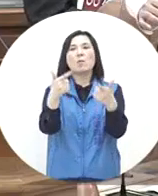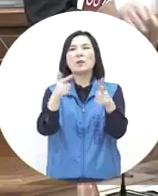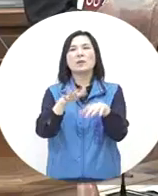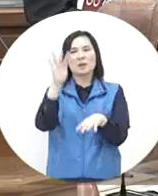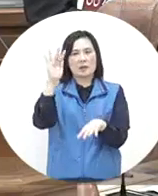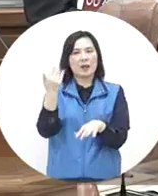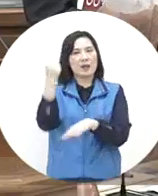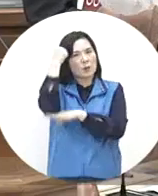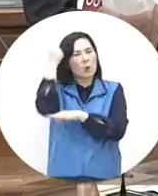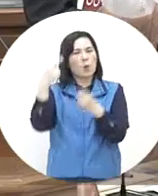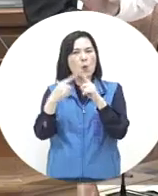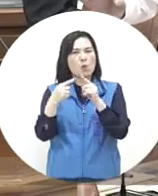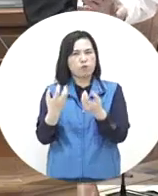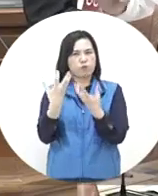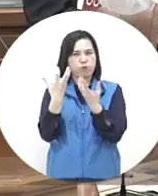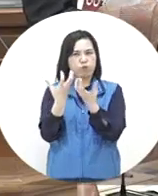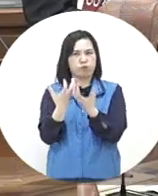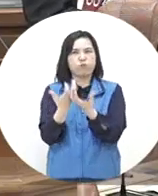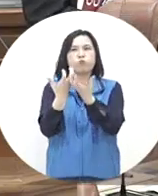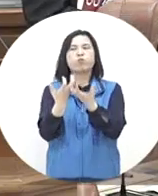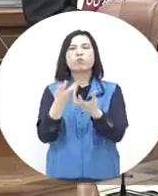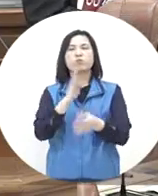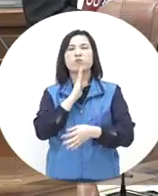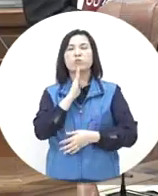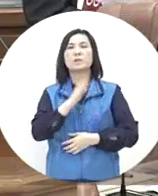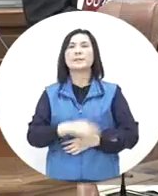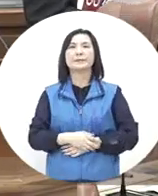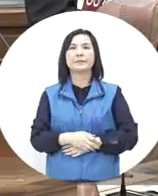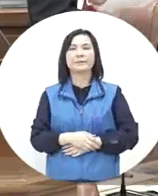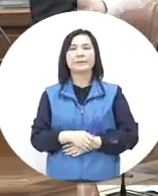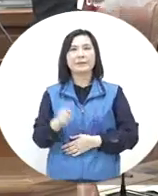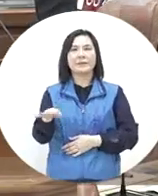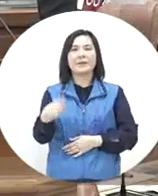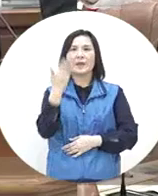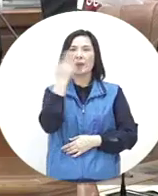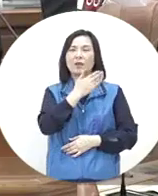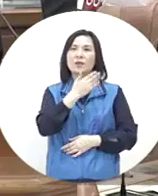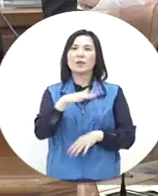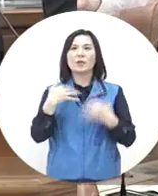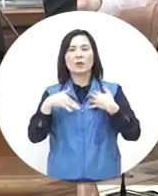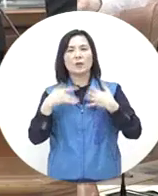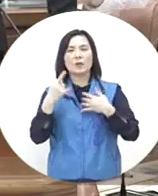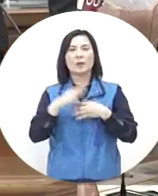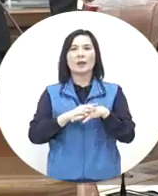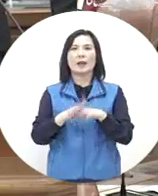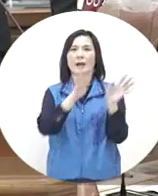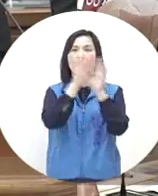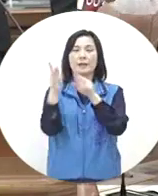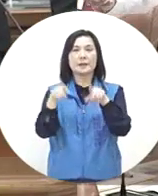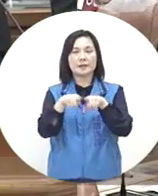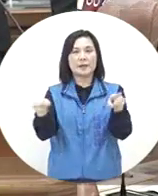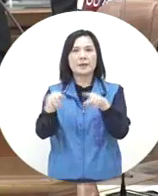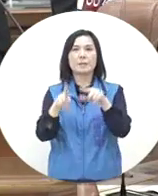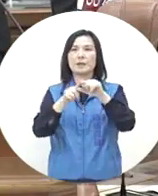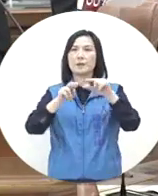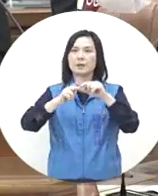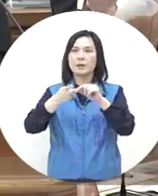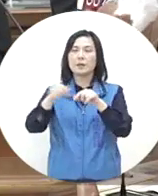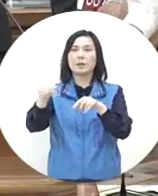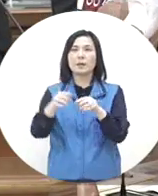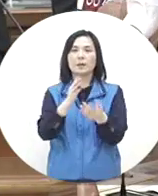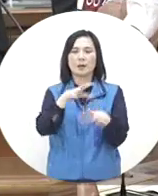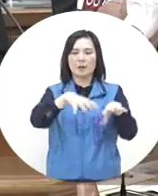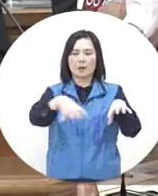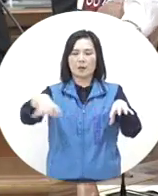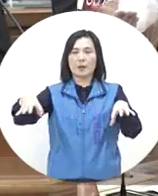掉了哈。那这些地方啊，包括这个秀朗站啊、锦屏站、中和站、中原站，好、哦，这些你说已经征